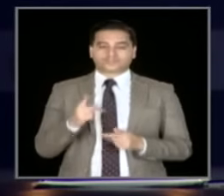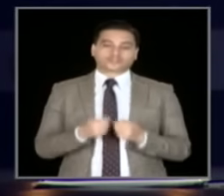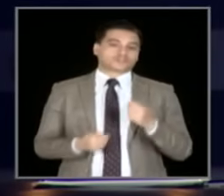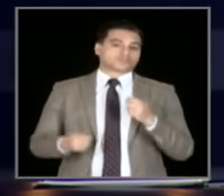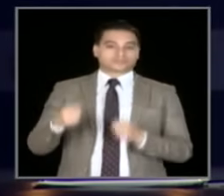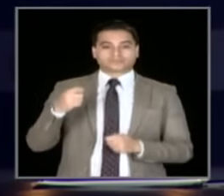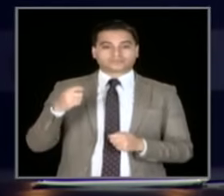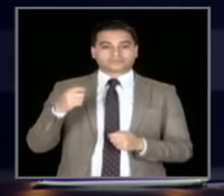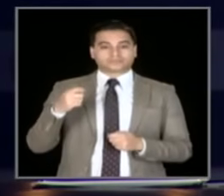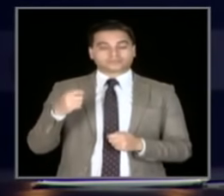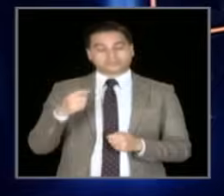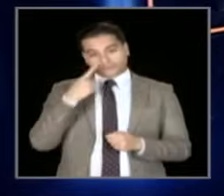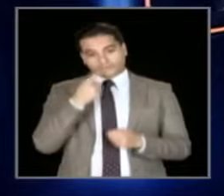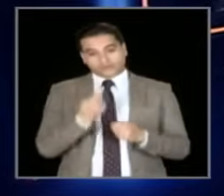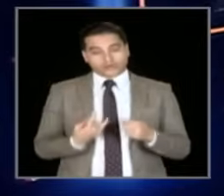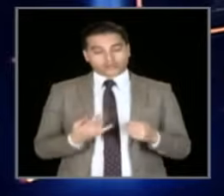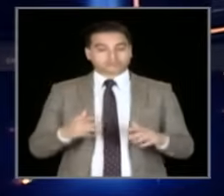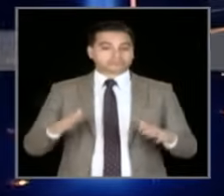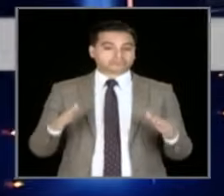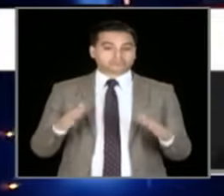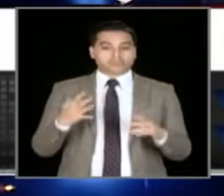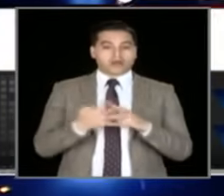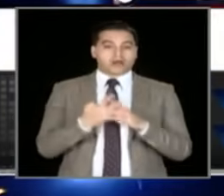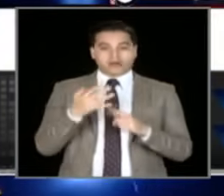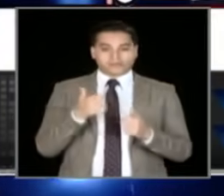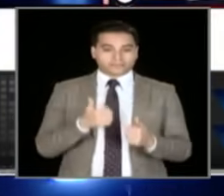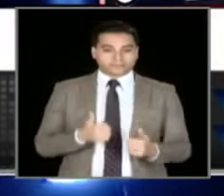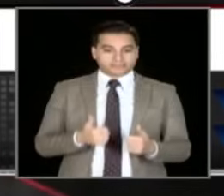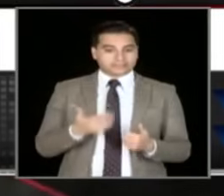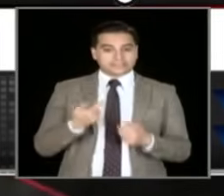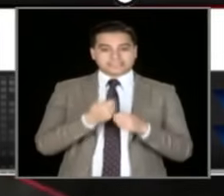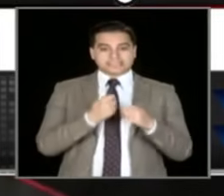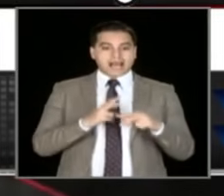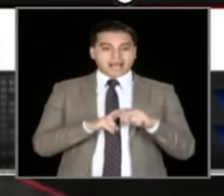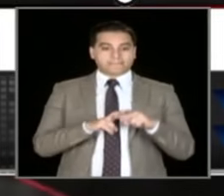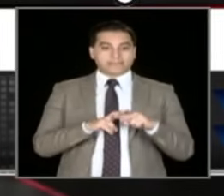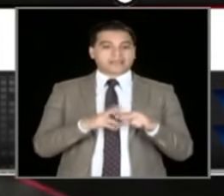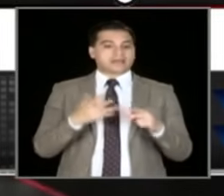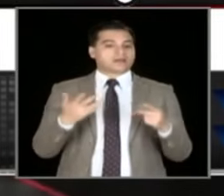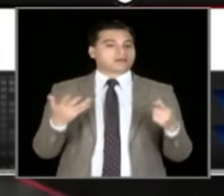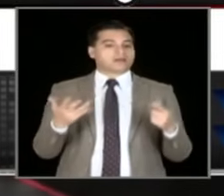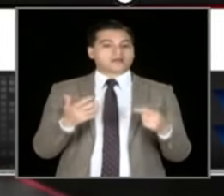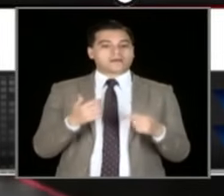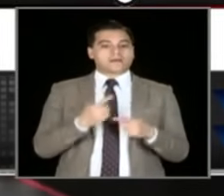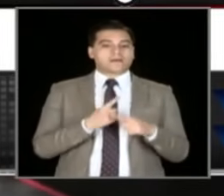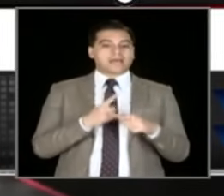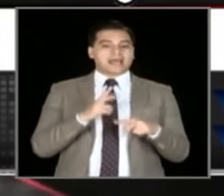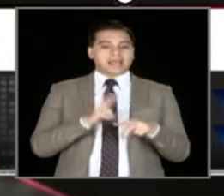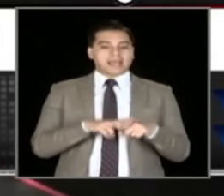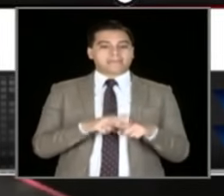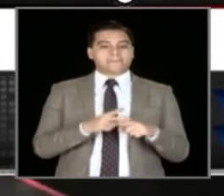20 نقطة. يا ناقص 10. 4 اختيارات قصادنا على الشاشة. A سالب، A موجب،